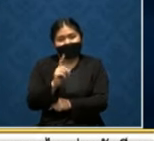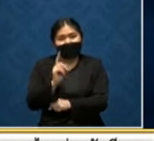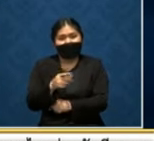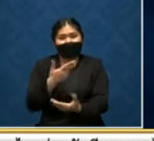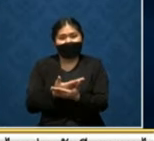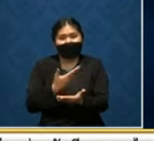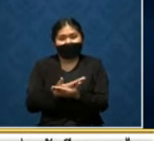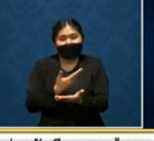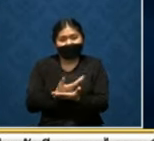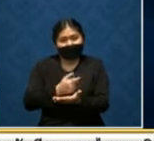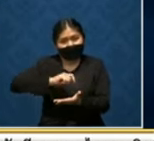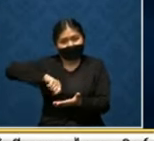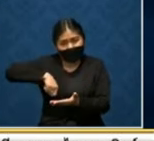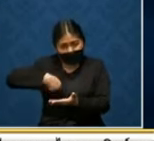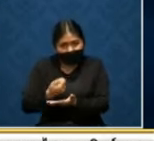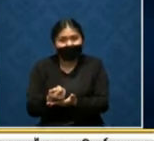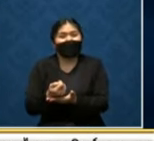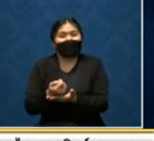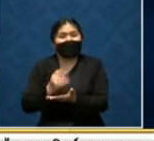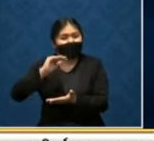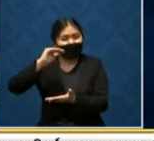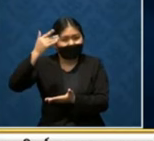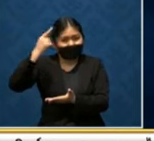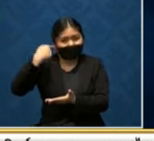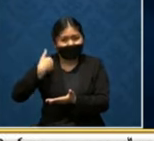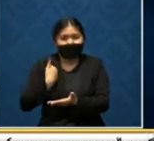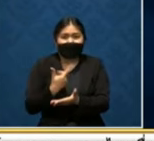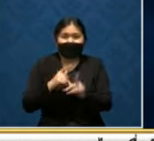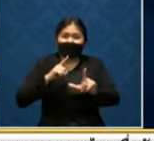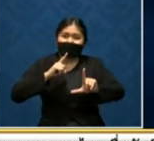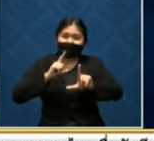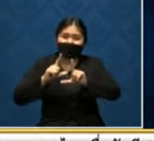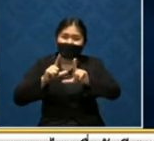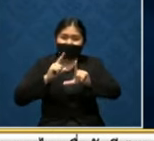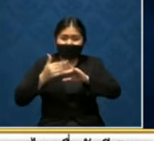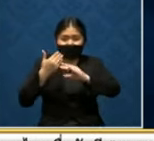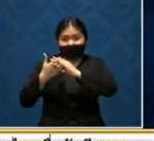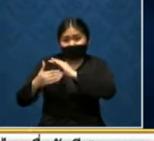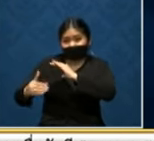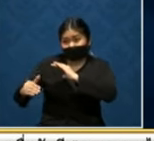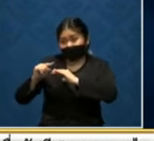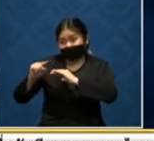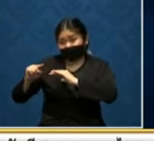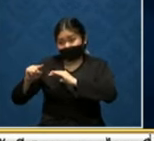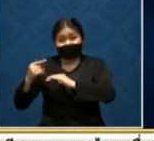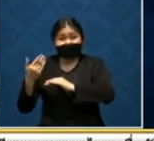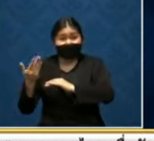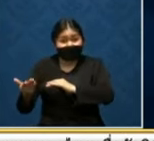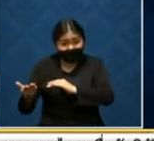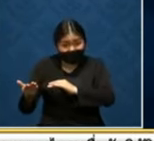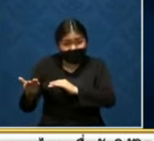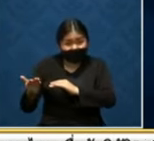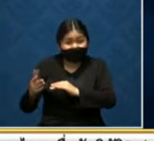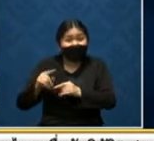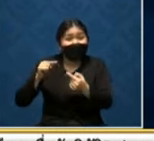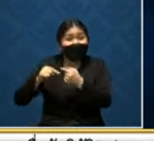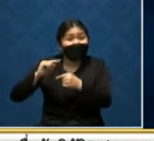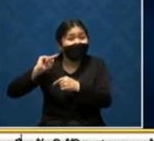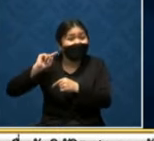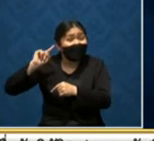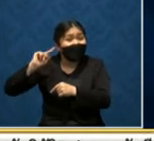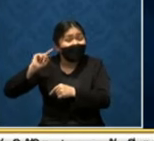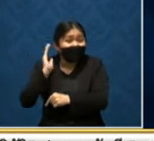ใช้เงินก่อนมีการส่งเงินเอ่อส่งไลน์จากเฮียน้อยยังเฮียน้อยยางก็คือนายชช้างเมื่อสัก